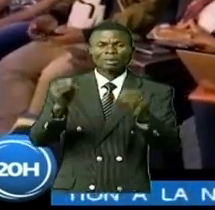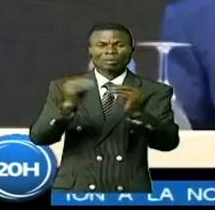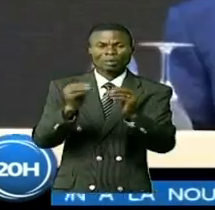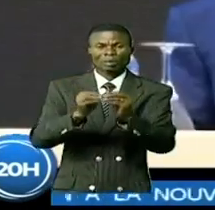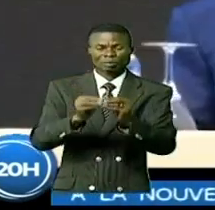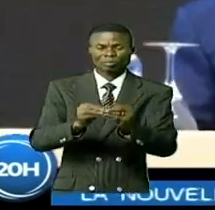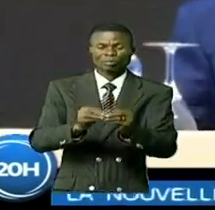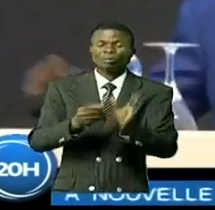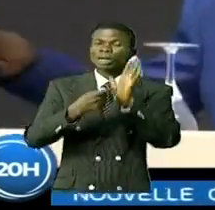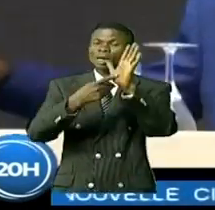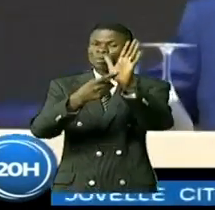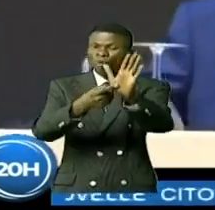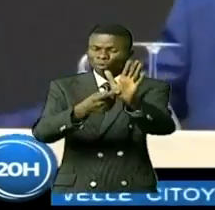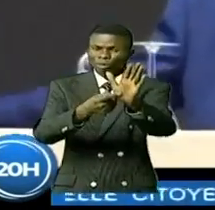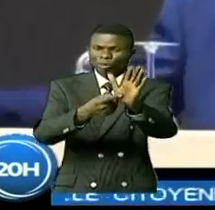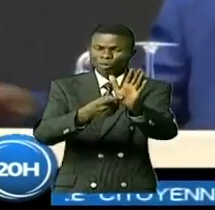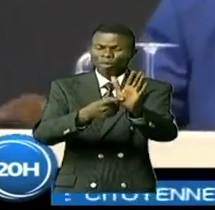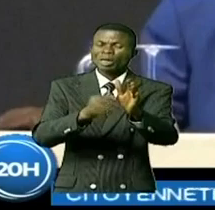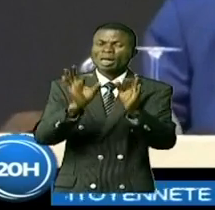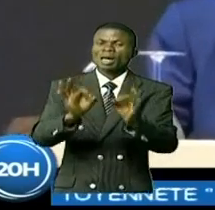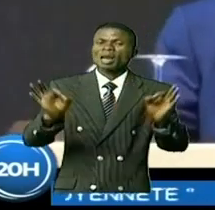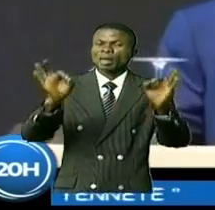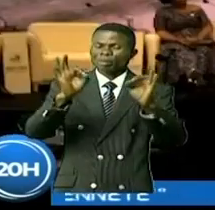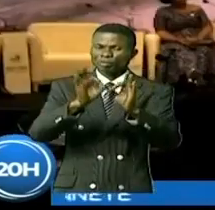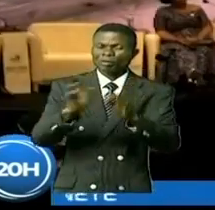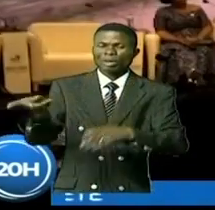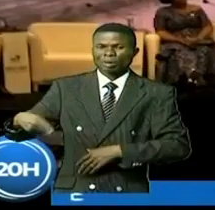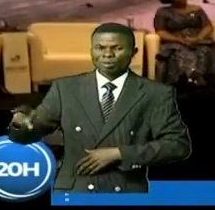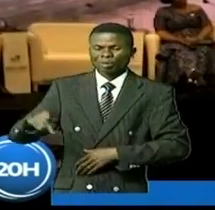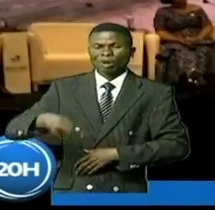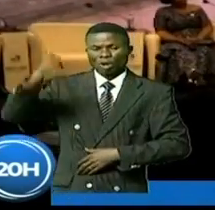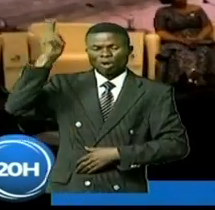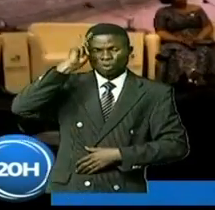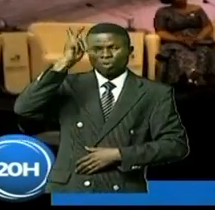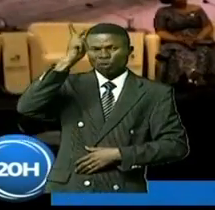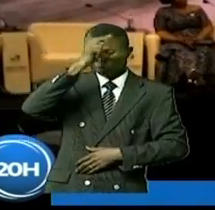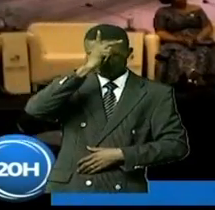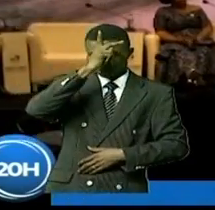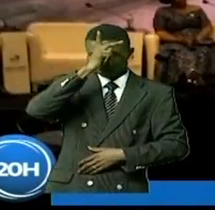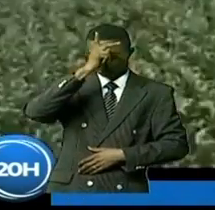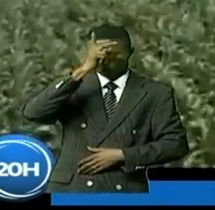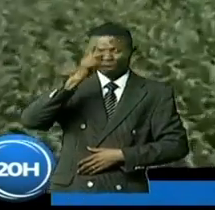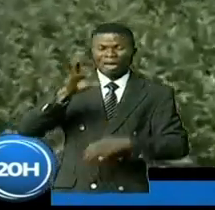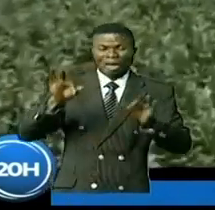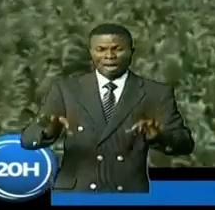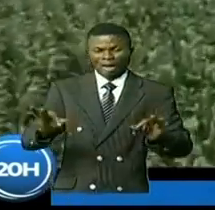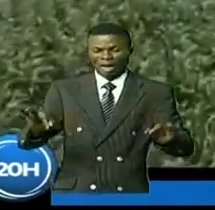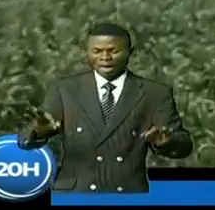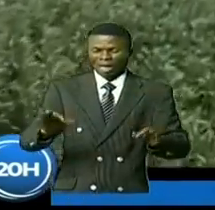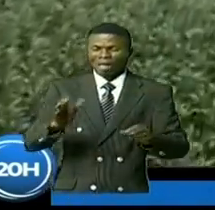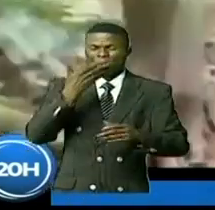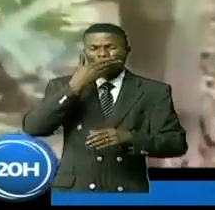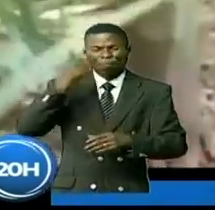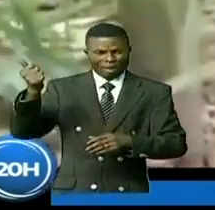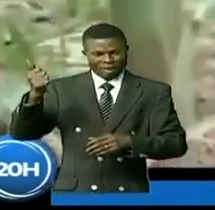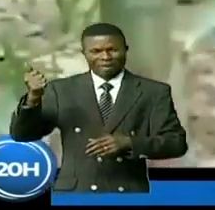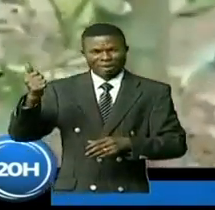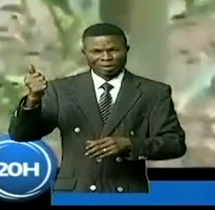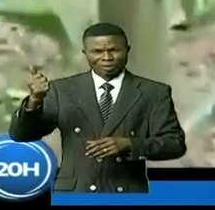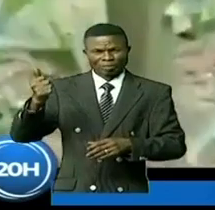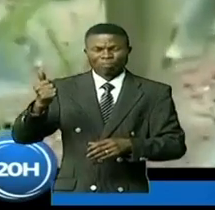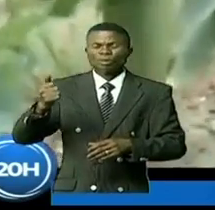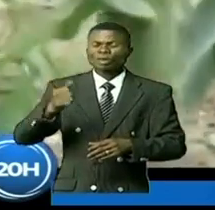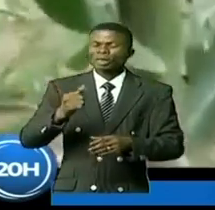de présenter les potentialités de la province du Haut-Katanga où le sol est en train de prendre sa